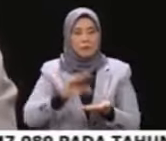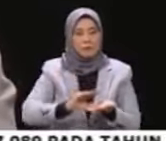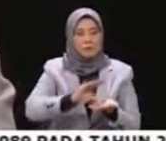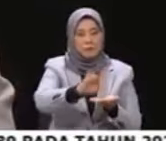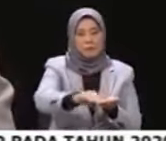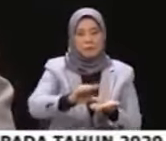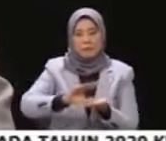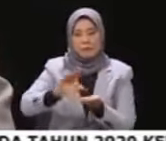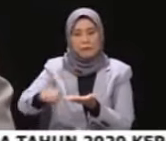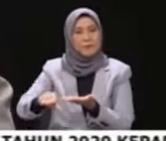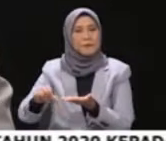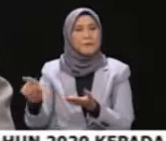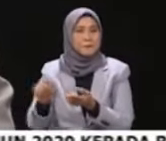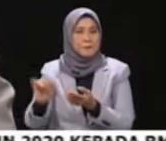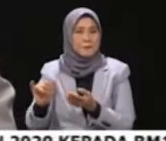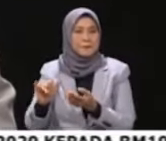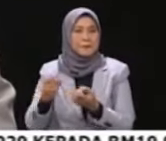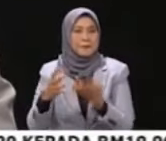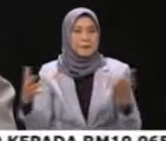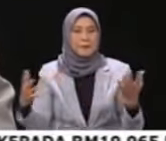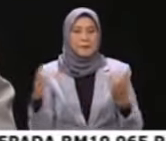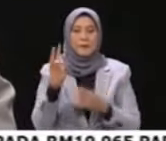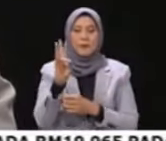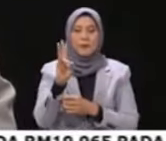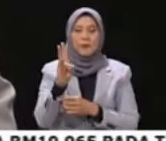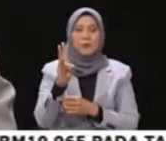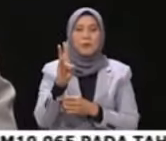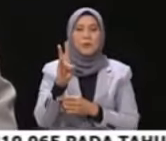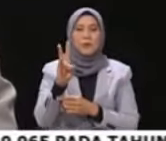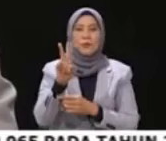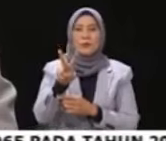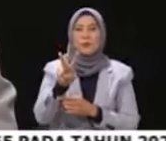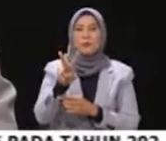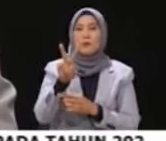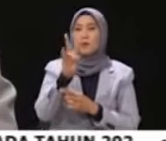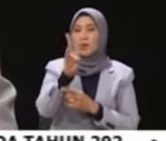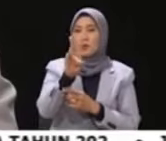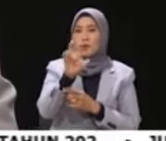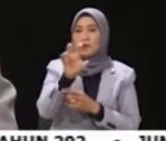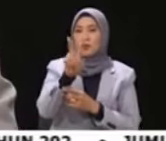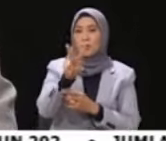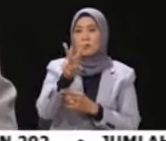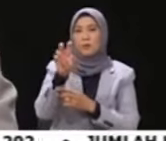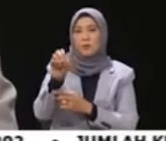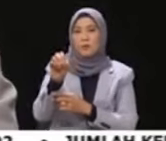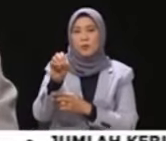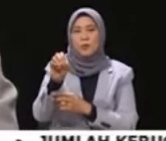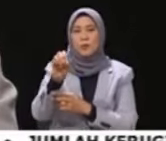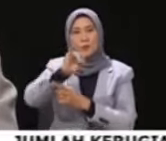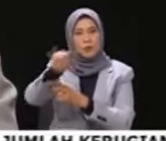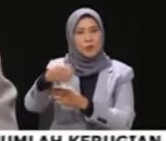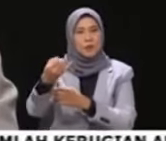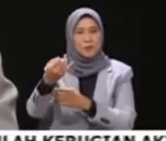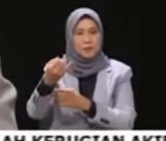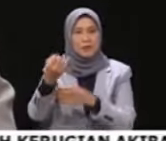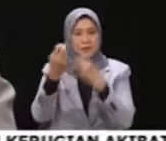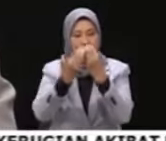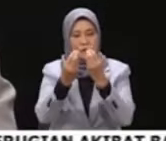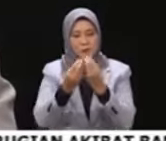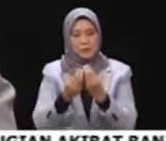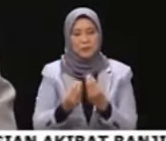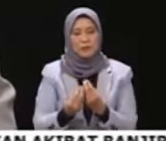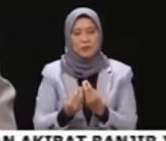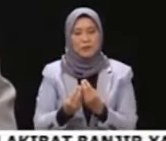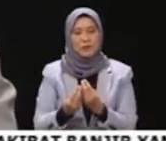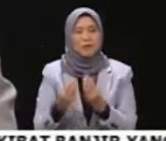diberikan sebanyak lebih kurang 725 juta. Itu dari segi figure, untuk figure